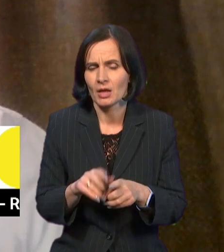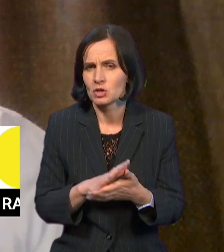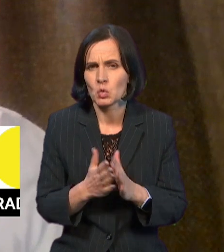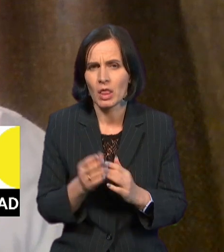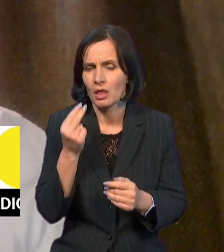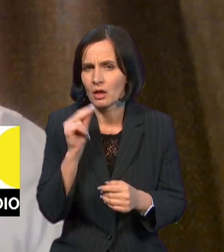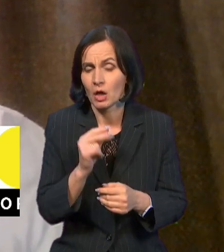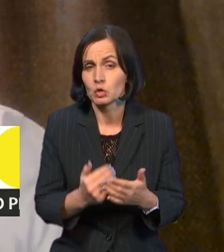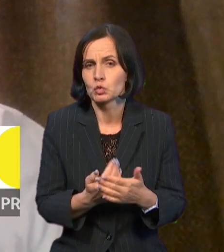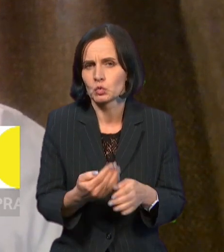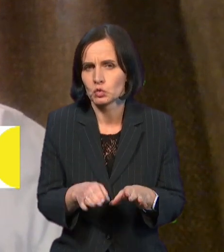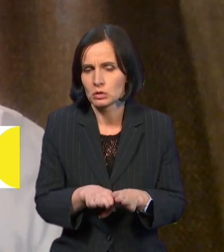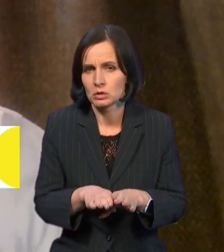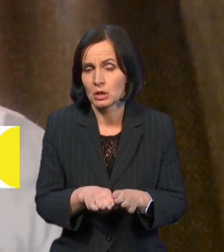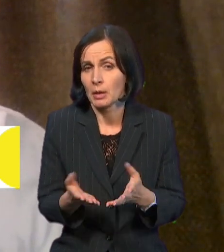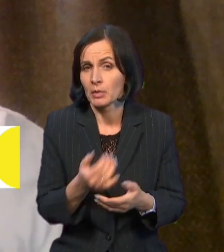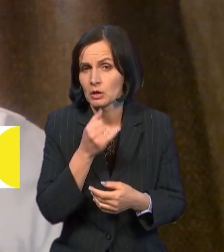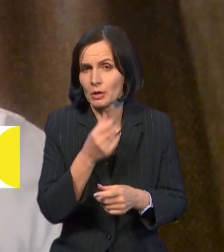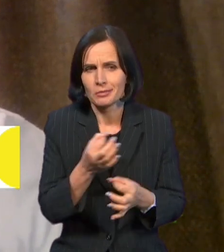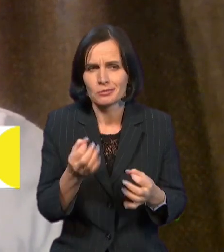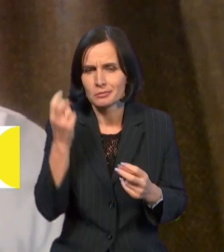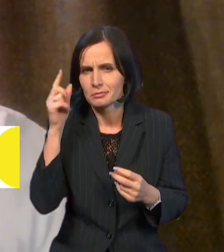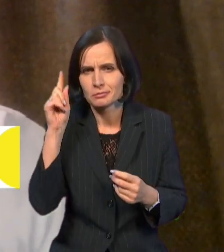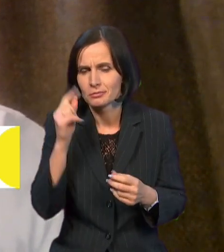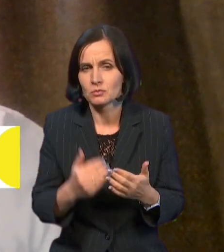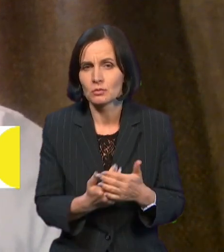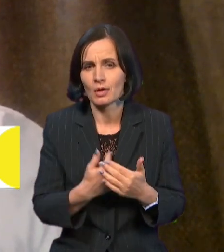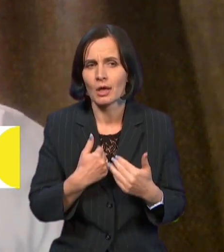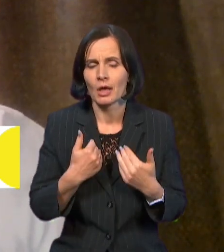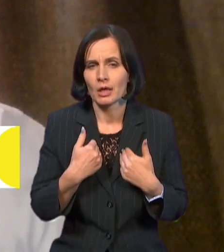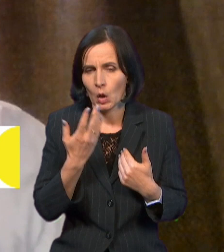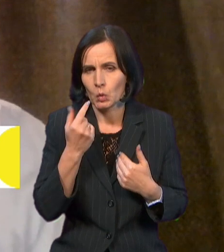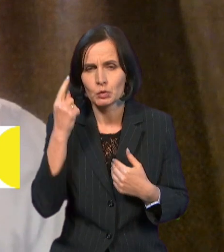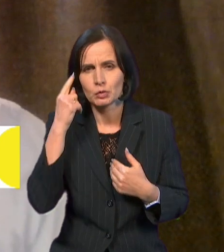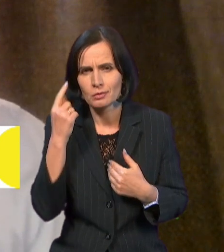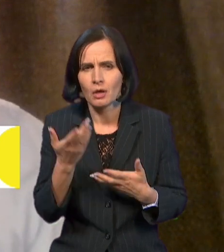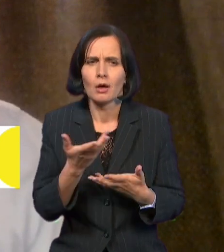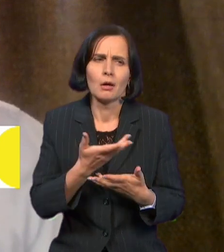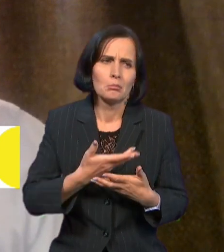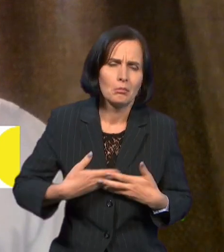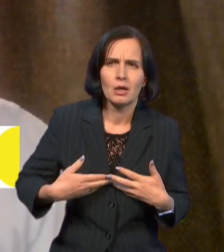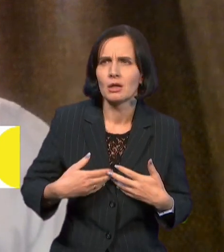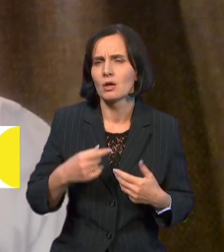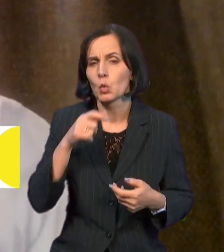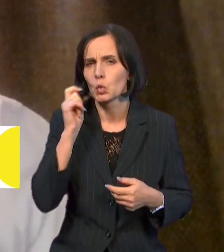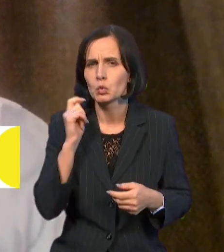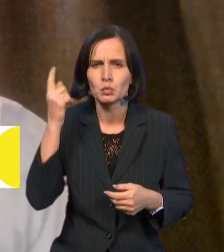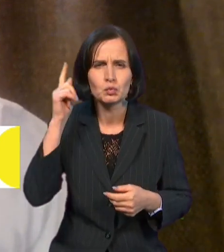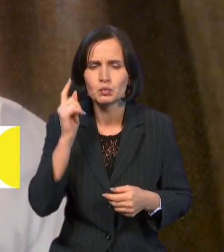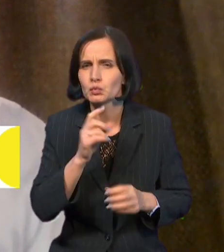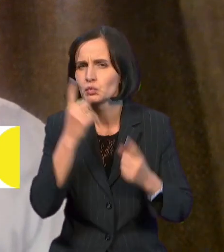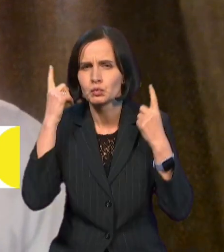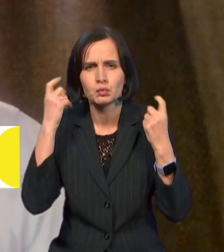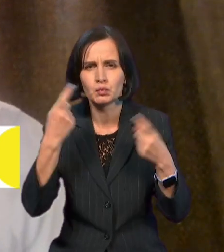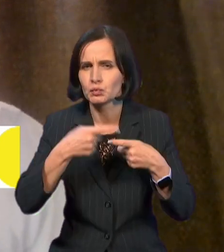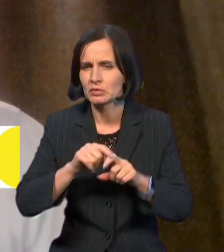тому що, знову ж таки, ми не можемо нічого придумати нового. Я коли чую там, що ми там, Україна, придумали якісь там